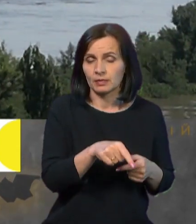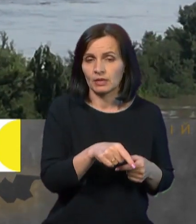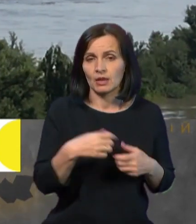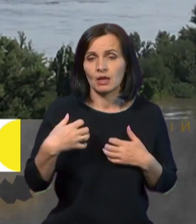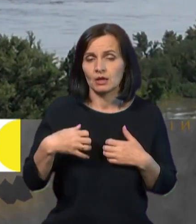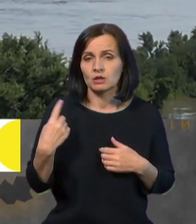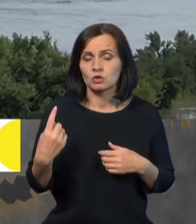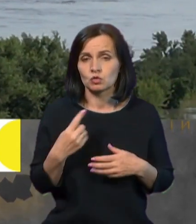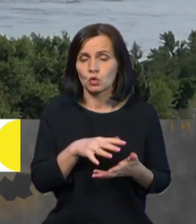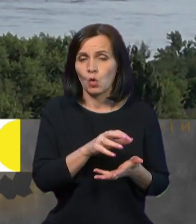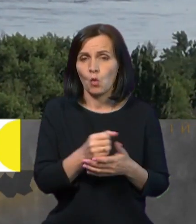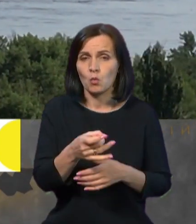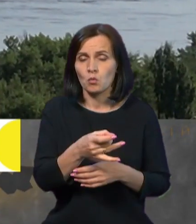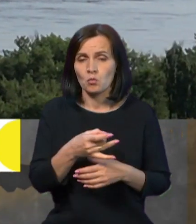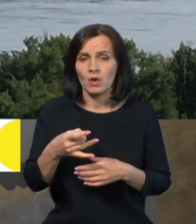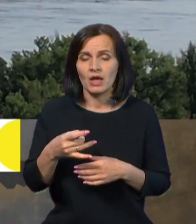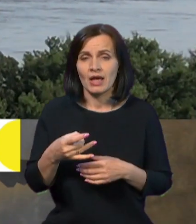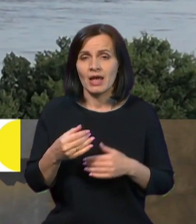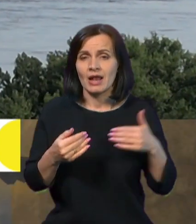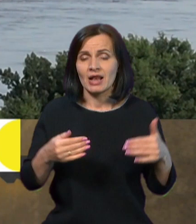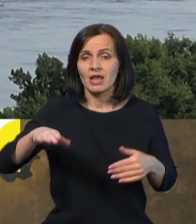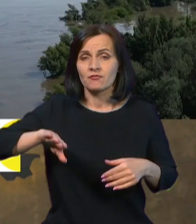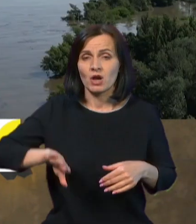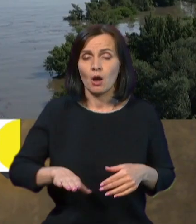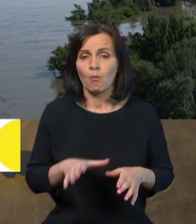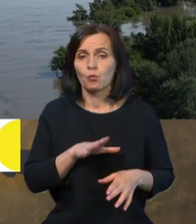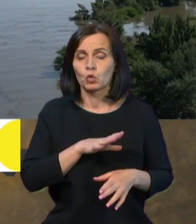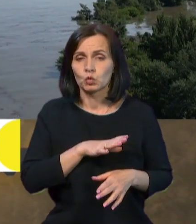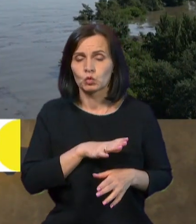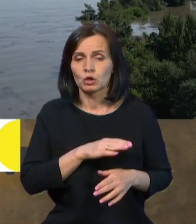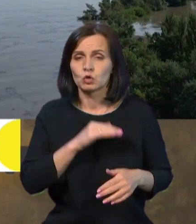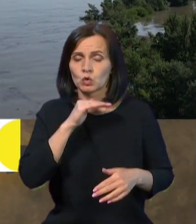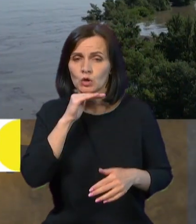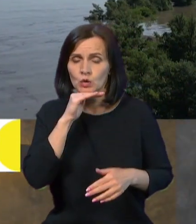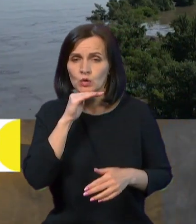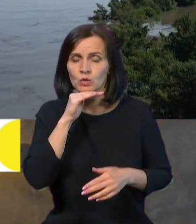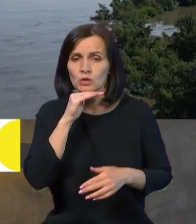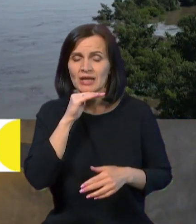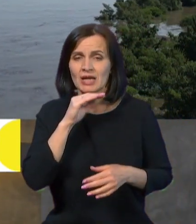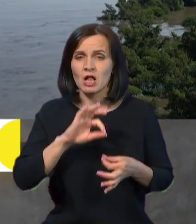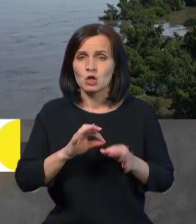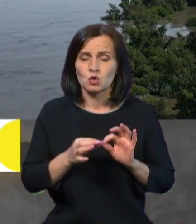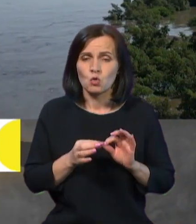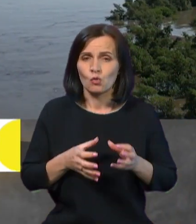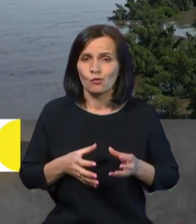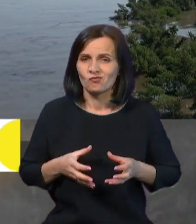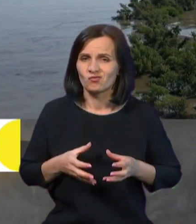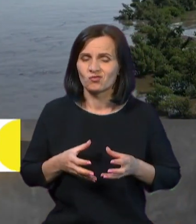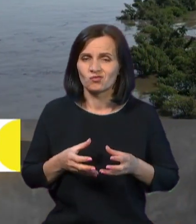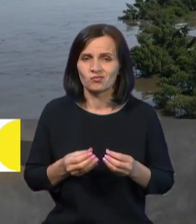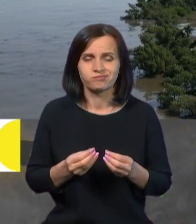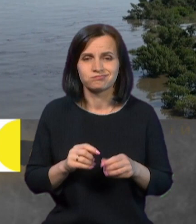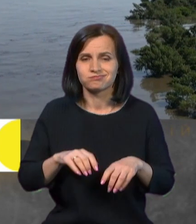область, окуповані її райони, лівий берег, вони були досить логістично вразливі. Відповідно,